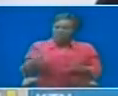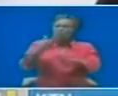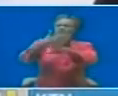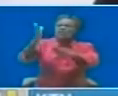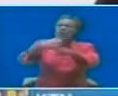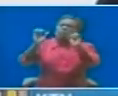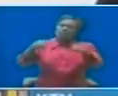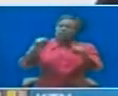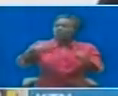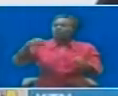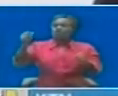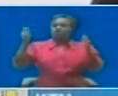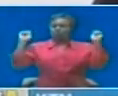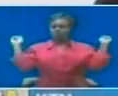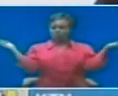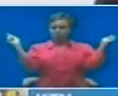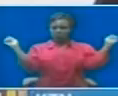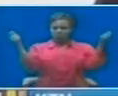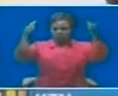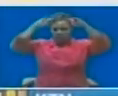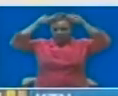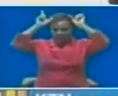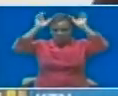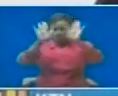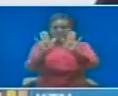kachunga ng'ombe huku wanaume wa kila nyama ndani ya nyumba.